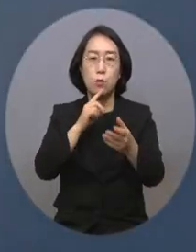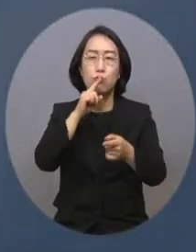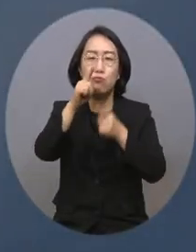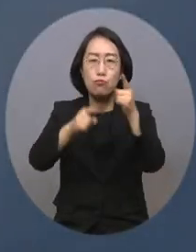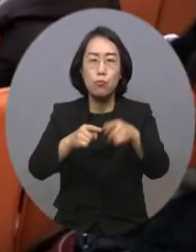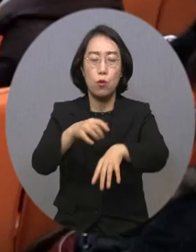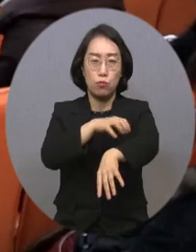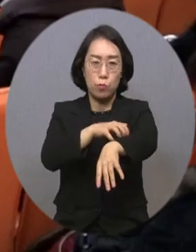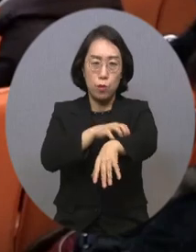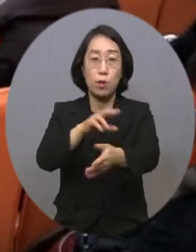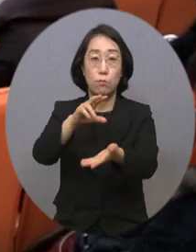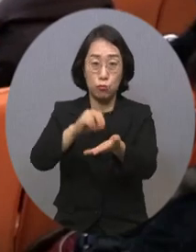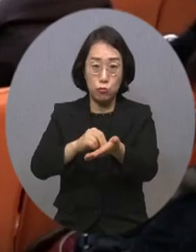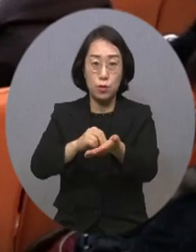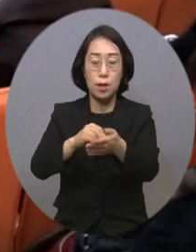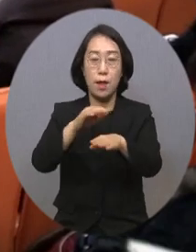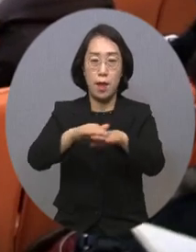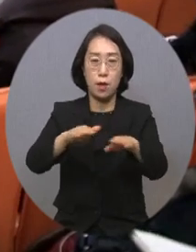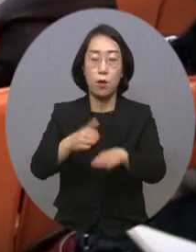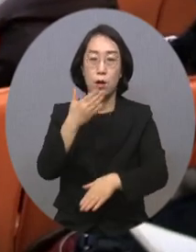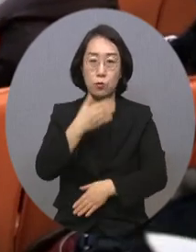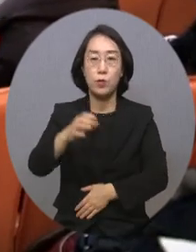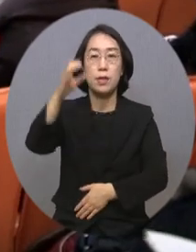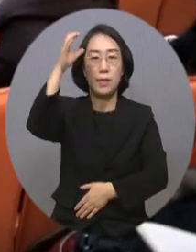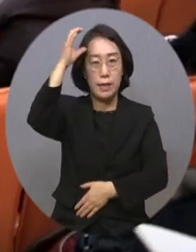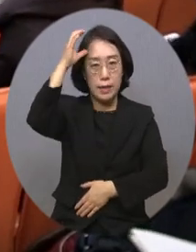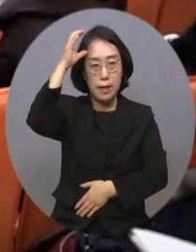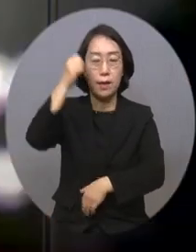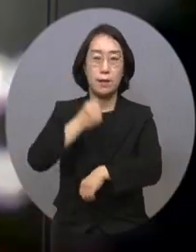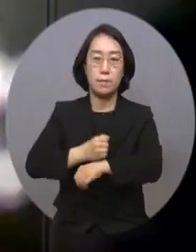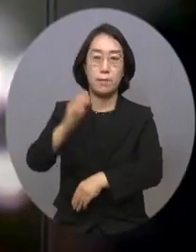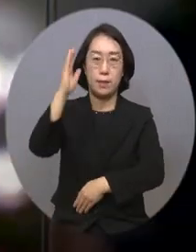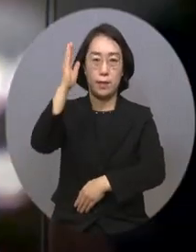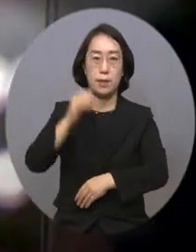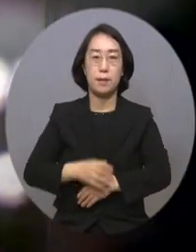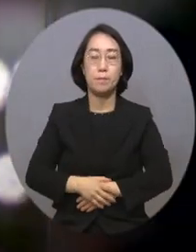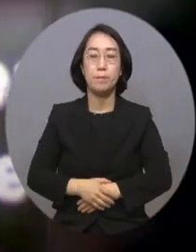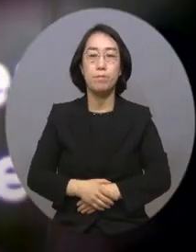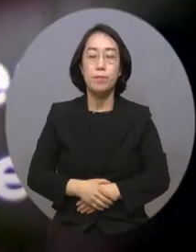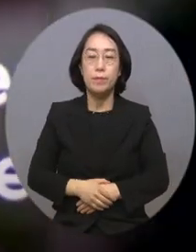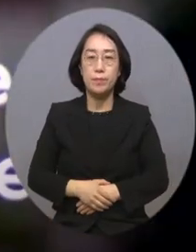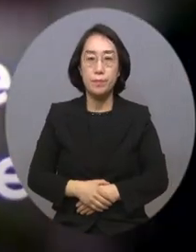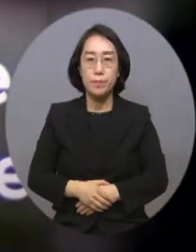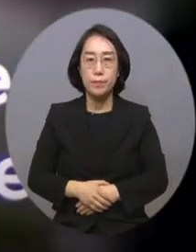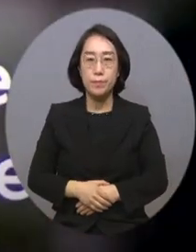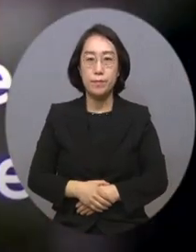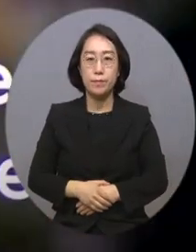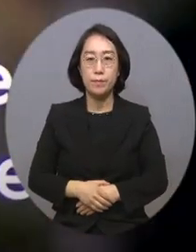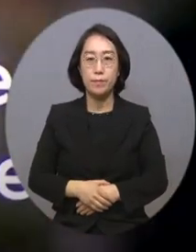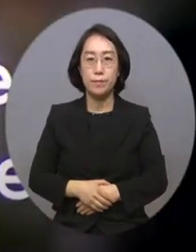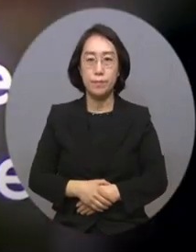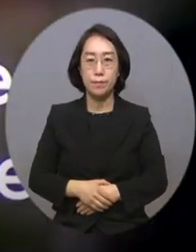따른 불편을 해소할 수 있을 것으로 기대를 밝혔습니다 복지 tv 뉴스 버섯 용입니다